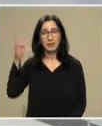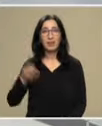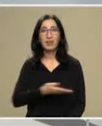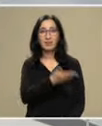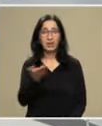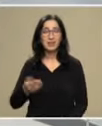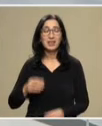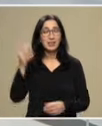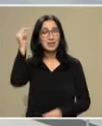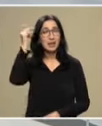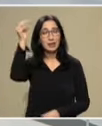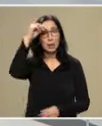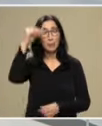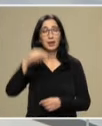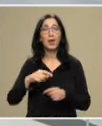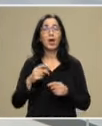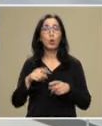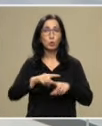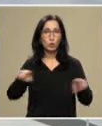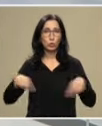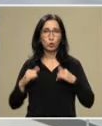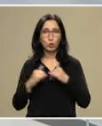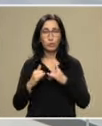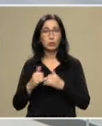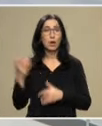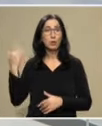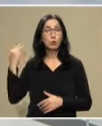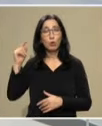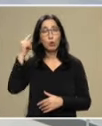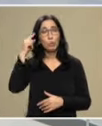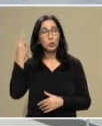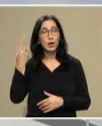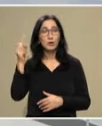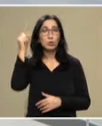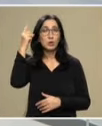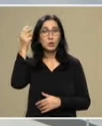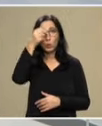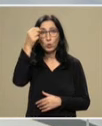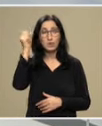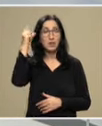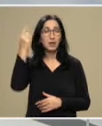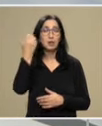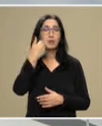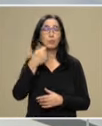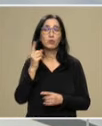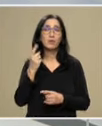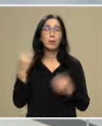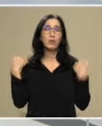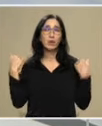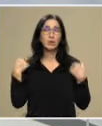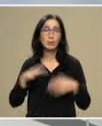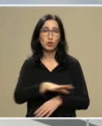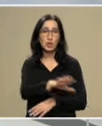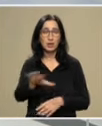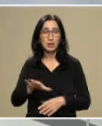Здравейте! Вие сте със Знание БГ от студиото в Русе. Доскоро понятието изкуствен интелект се използваше само в академичните